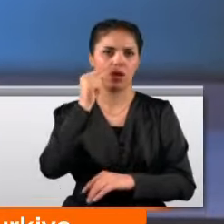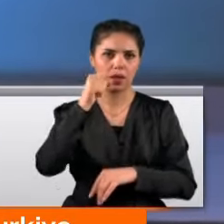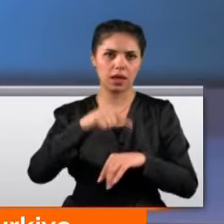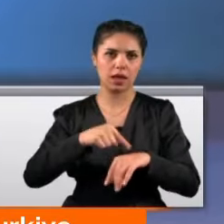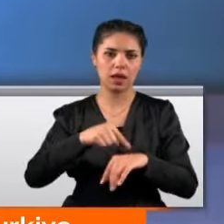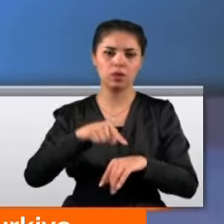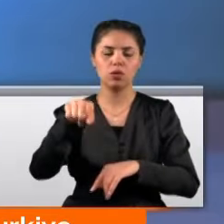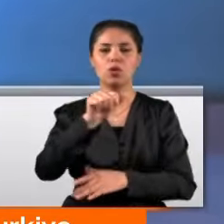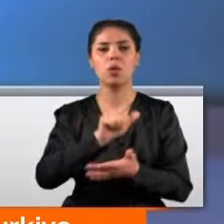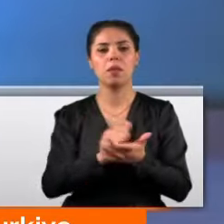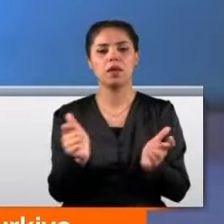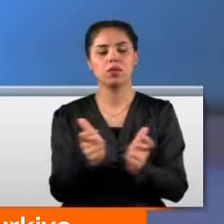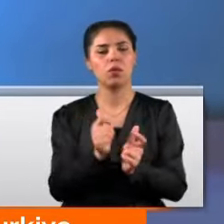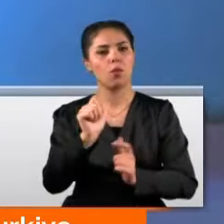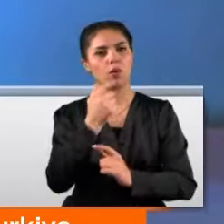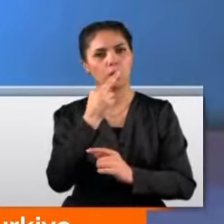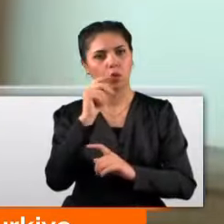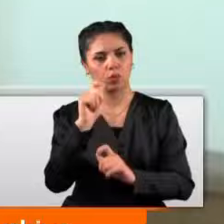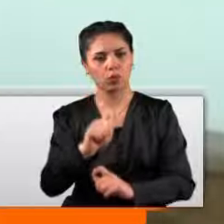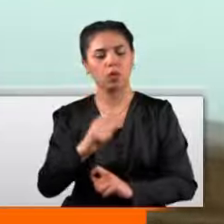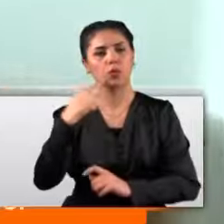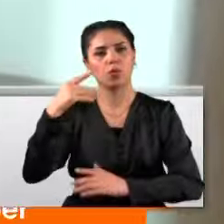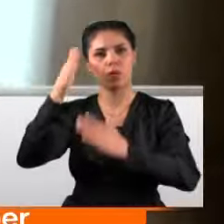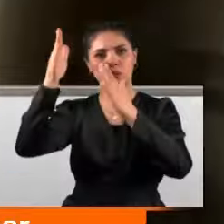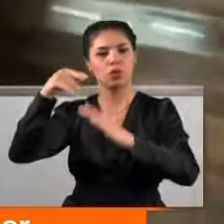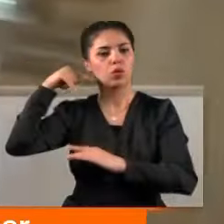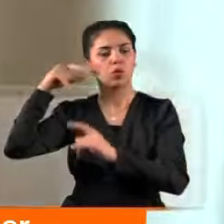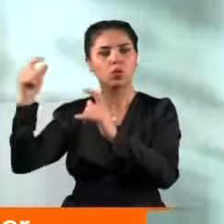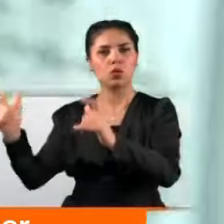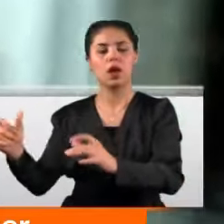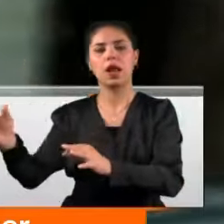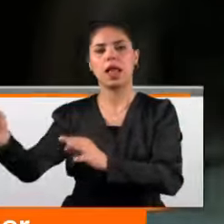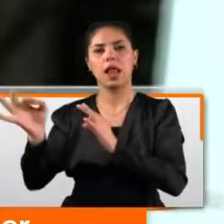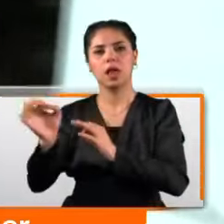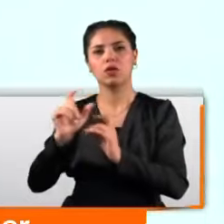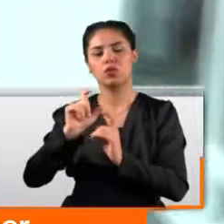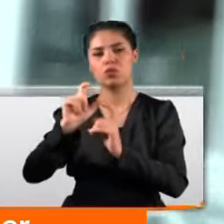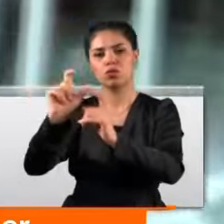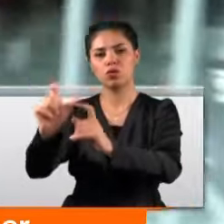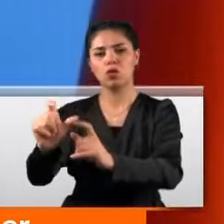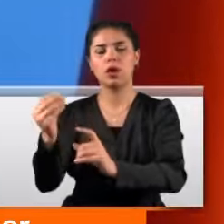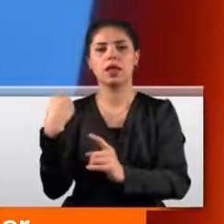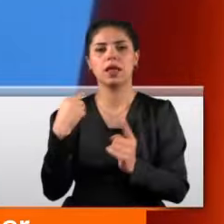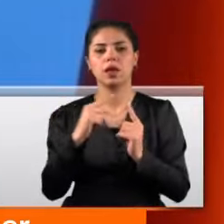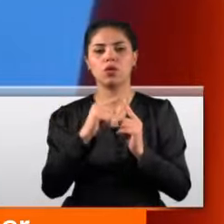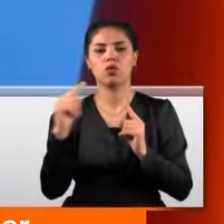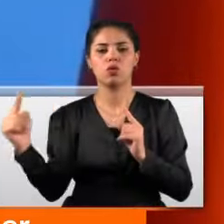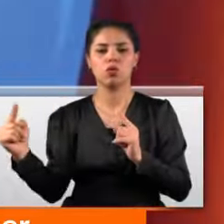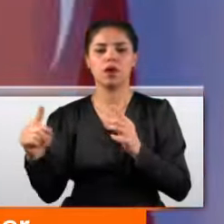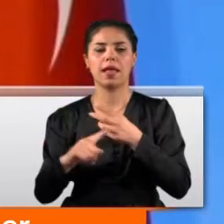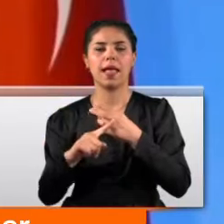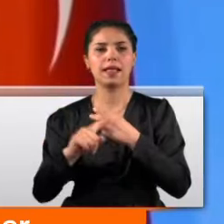verdiği basın toplantısında Erdoğan'a Suriye ile ilişkiler de soruldu. Cumhurbaşkanı yeni süreç sinyali verdi. Sayın